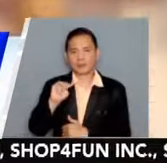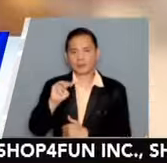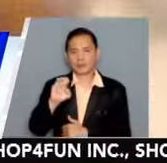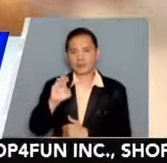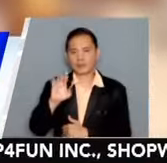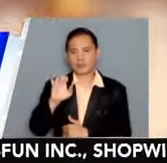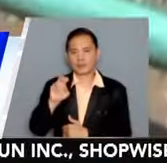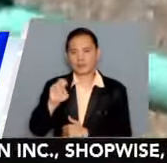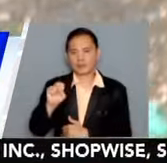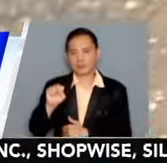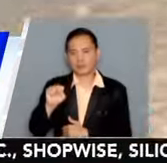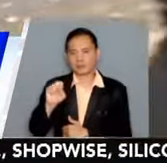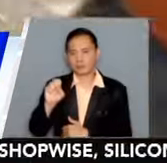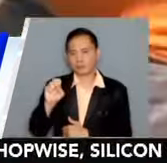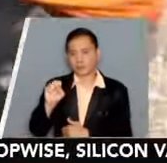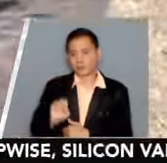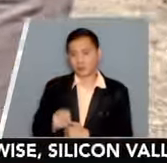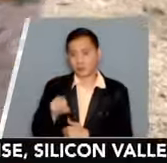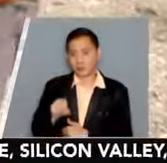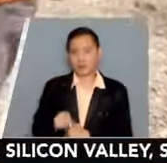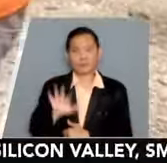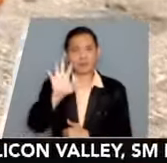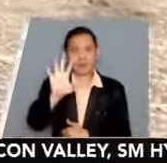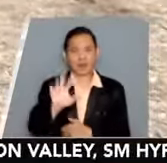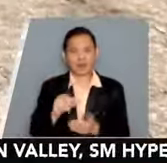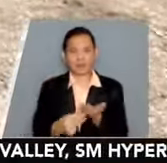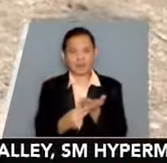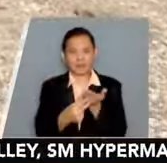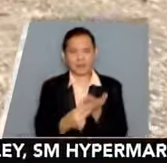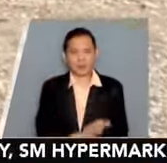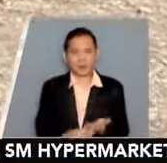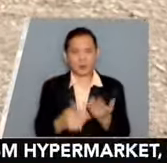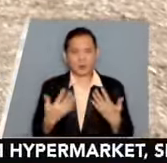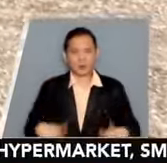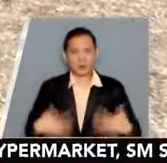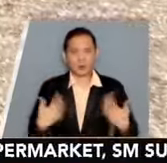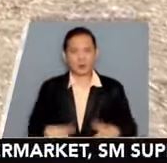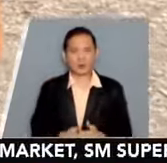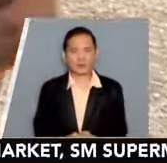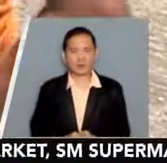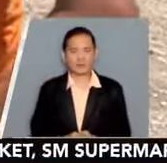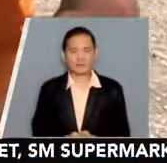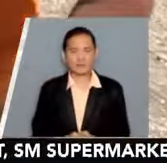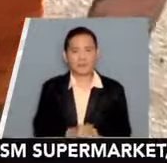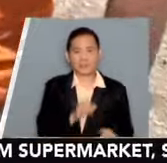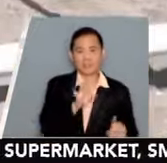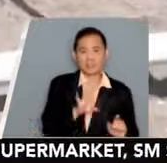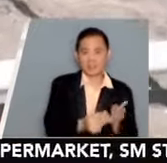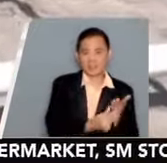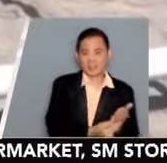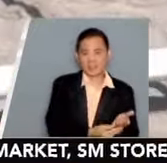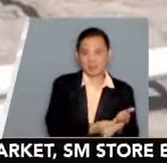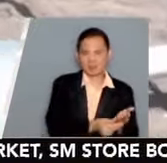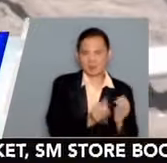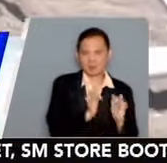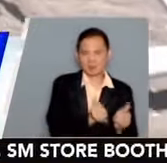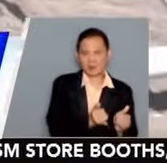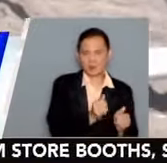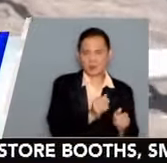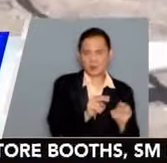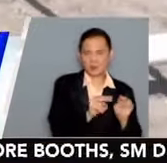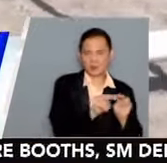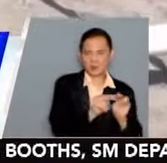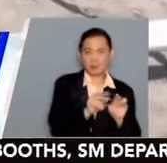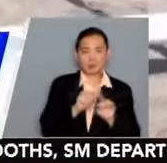pusit. Napakabigat yan kumpara sa karaniwang timbang ng pusit na hindi aabot sa 1 kilo. Ayon sa Bureau of Fisheries and Aquatic Resources,